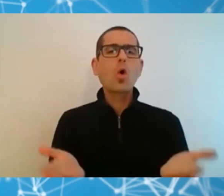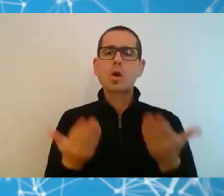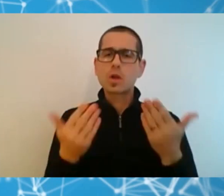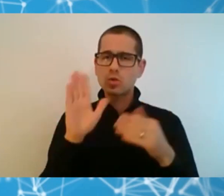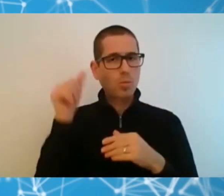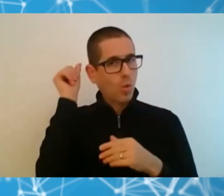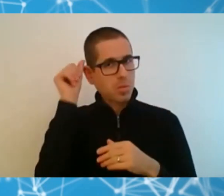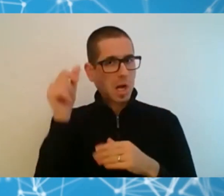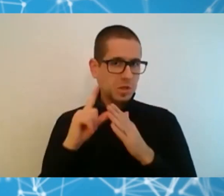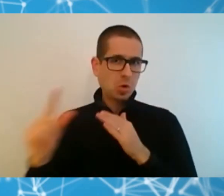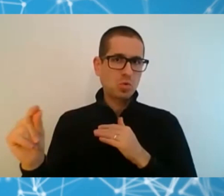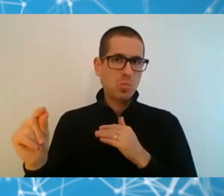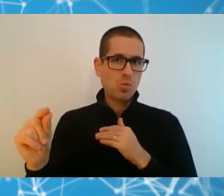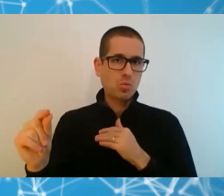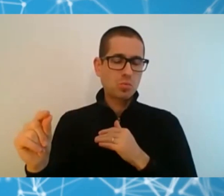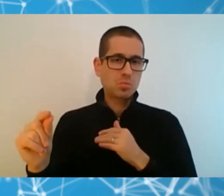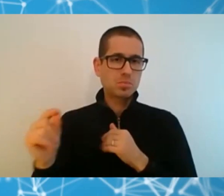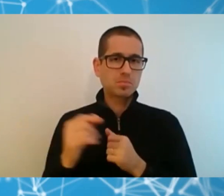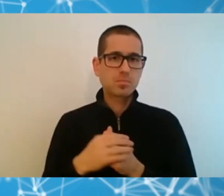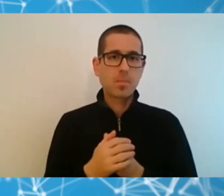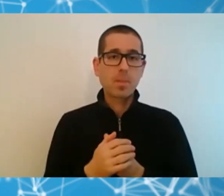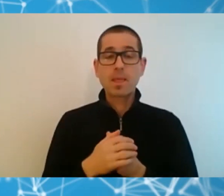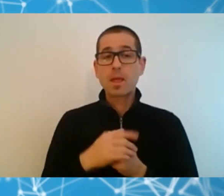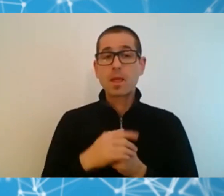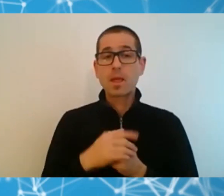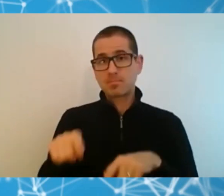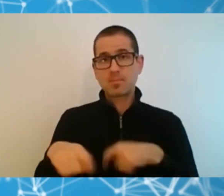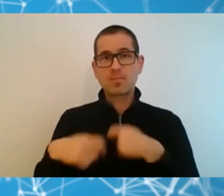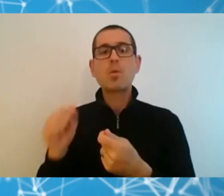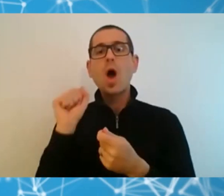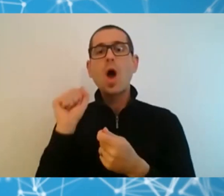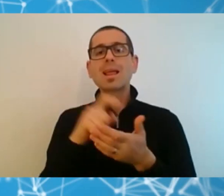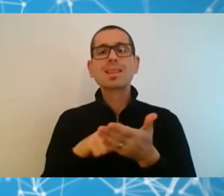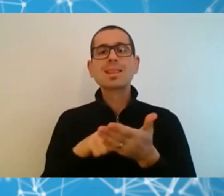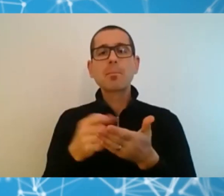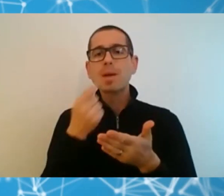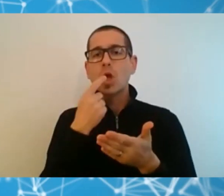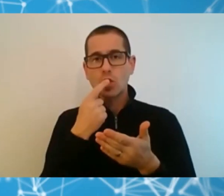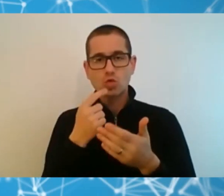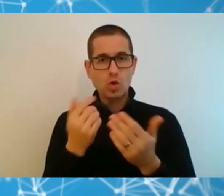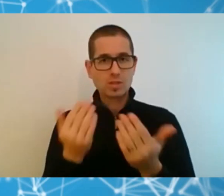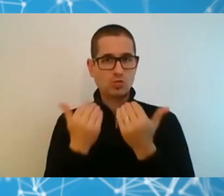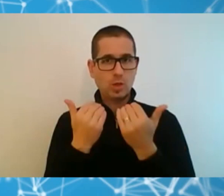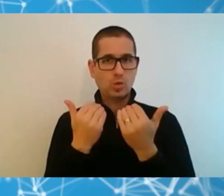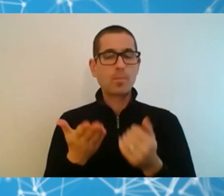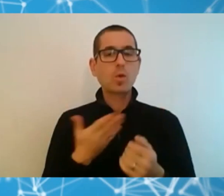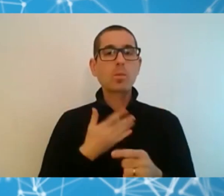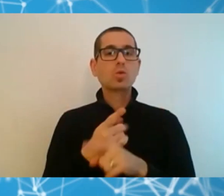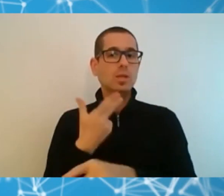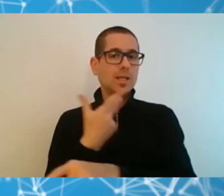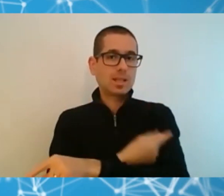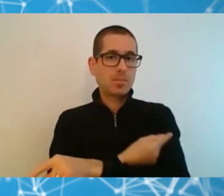domov in mi jim damo antibiotično zaščito, dobijo tudi cepivo